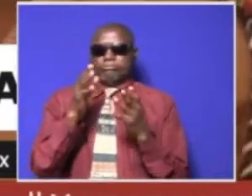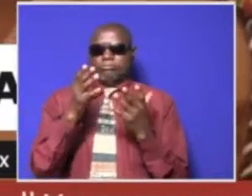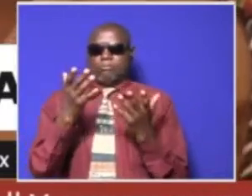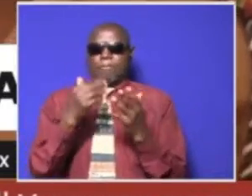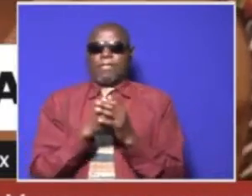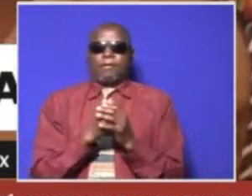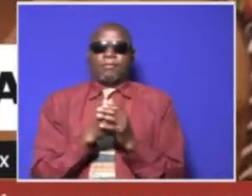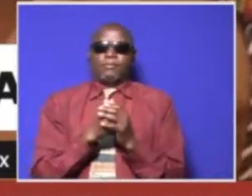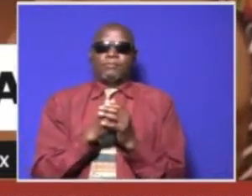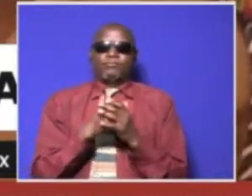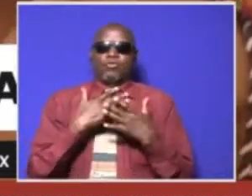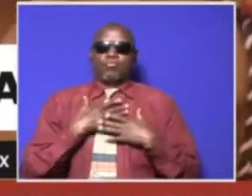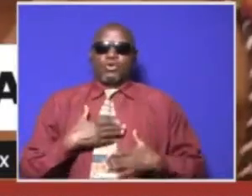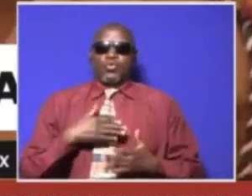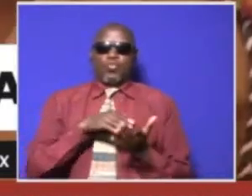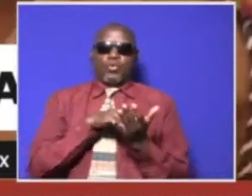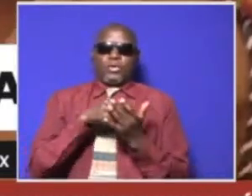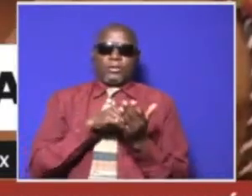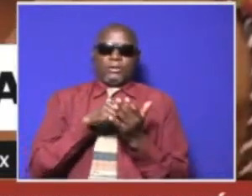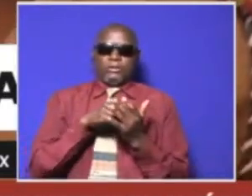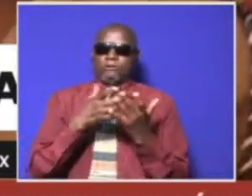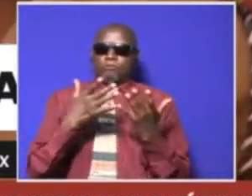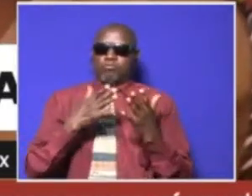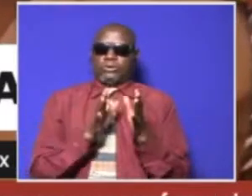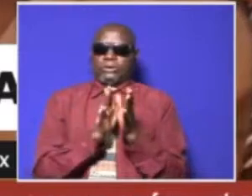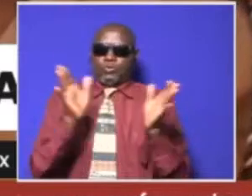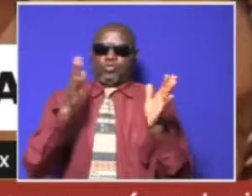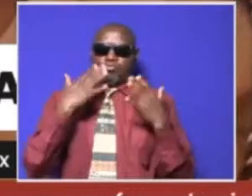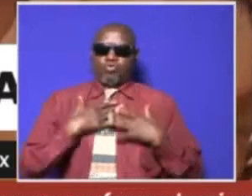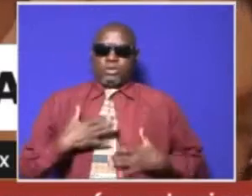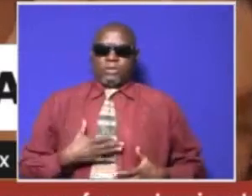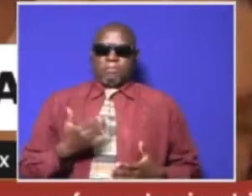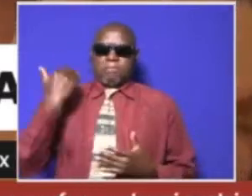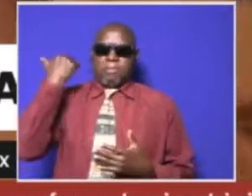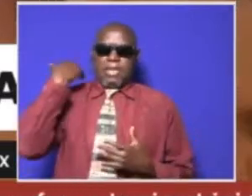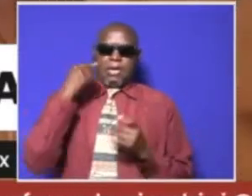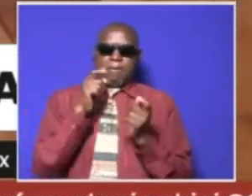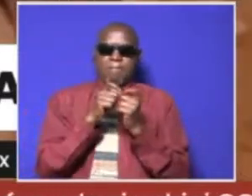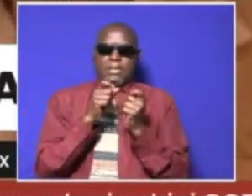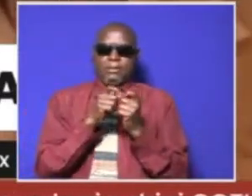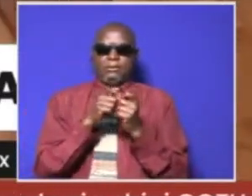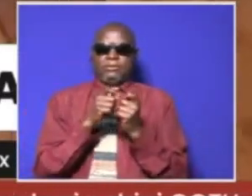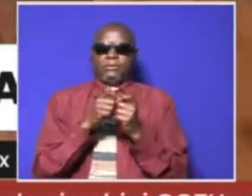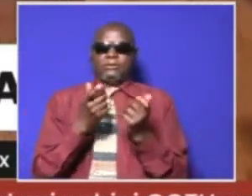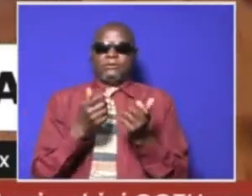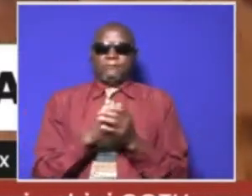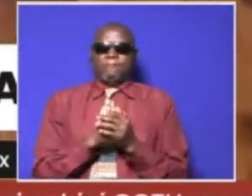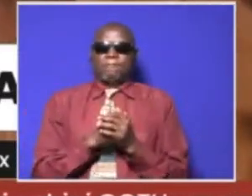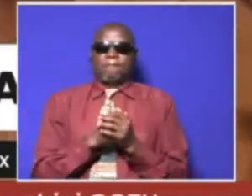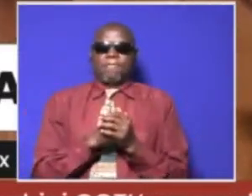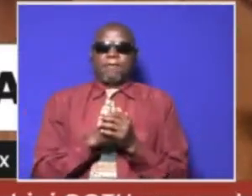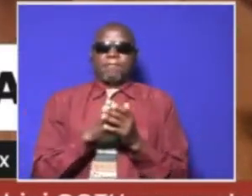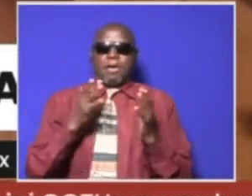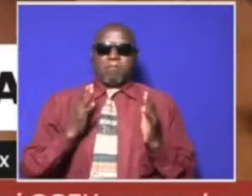body nini, weakness, general body weakness, back pain na swollen lymph nodes. So mtu